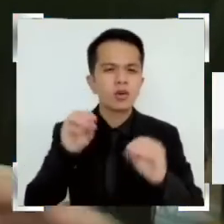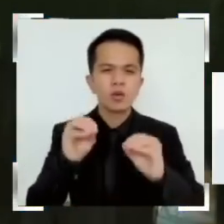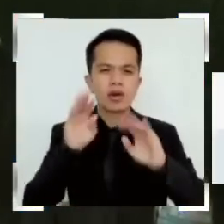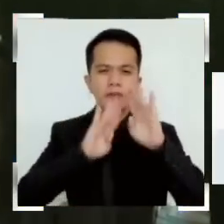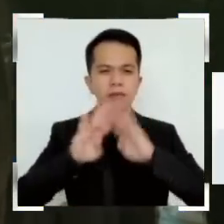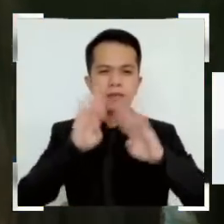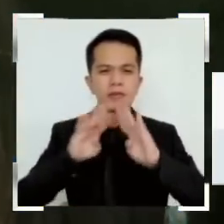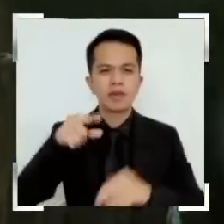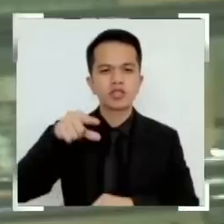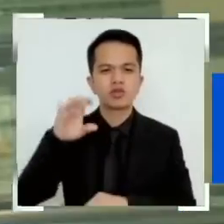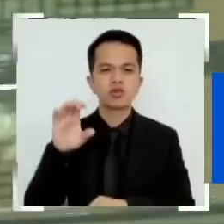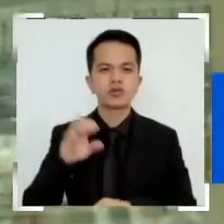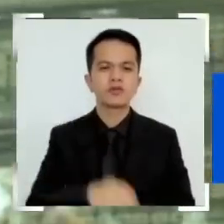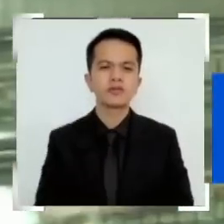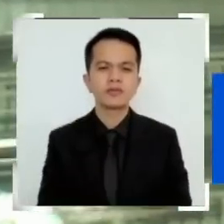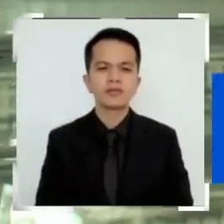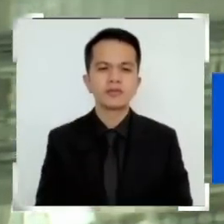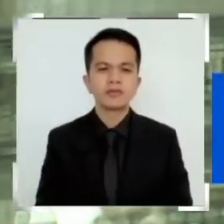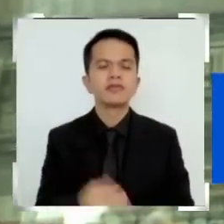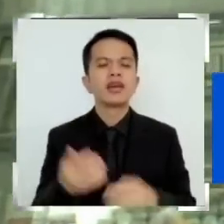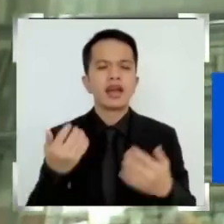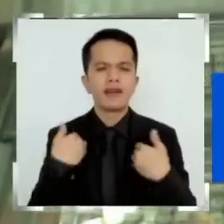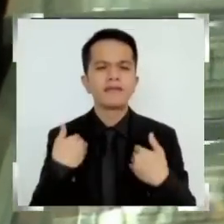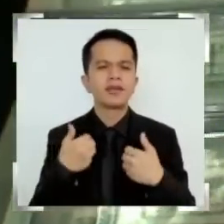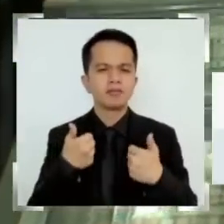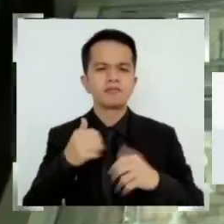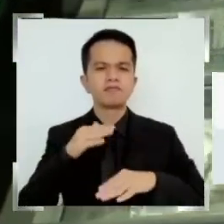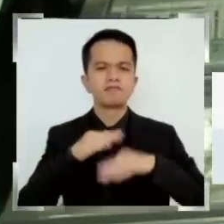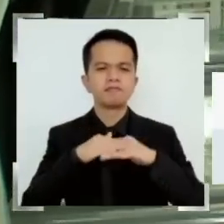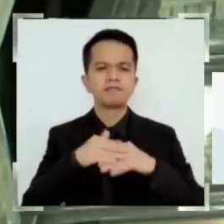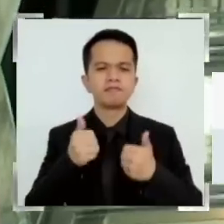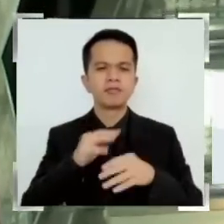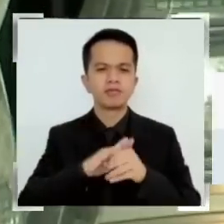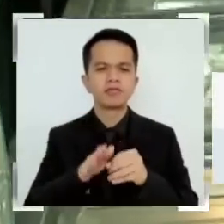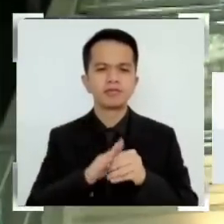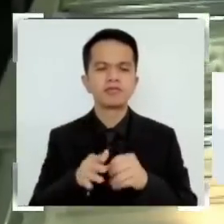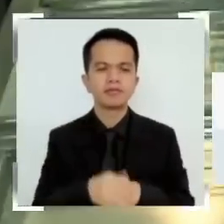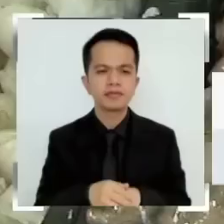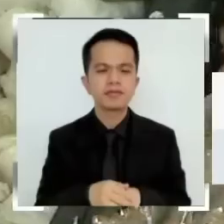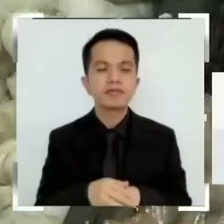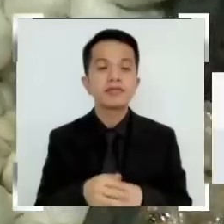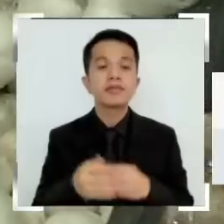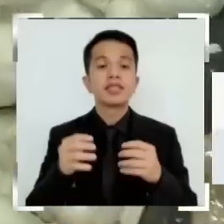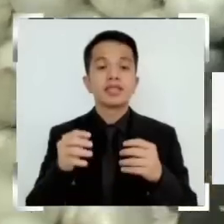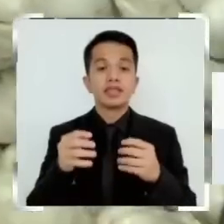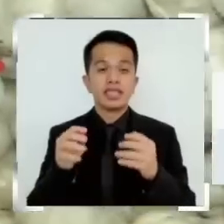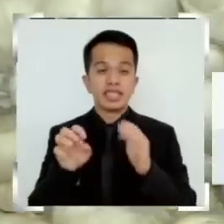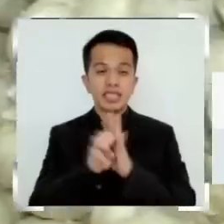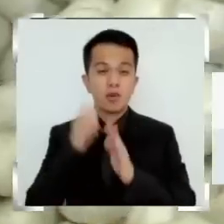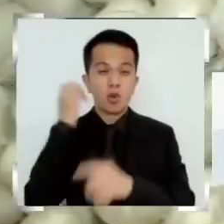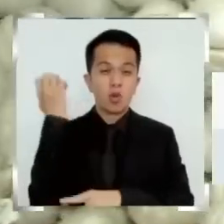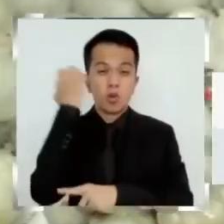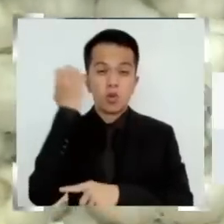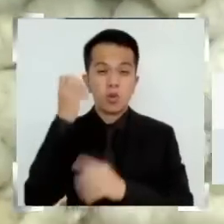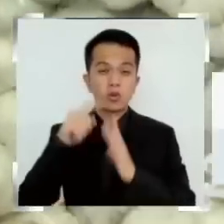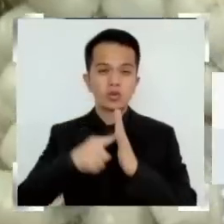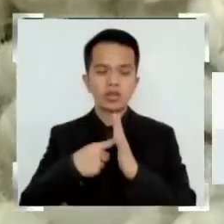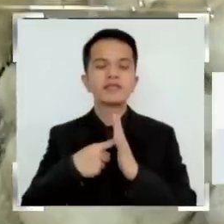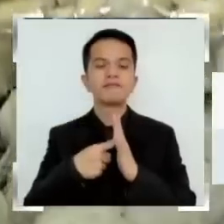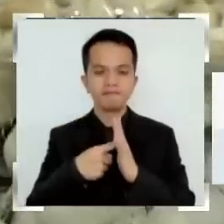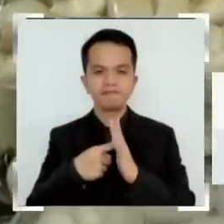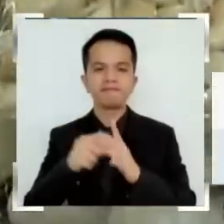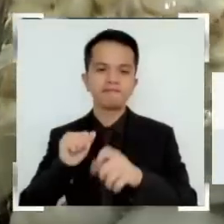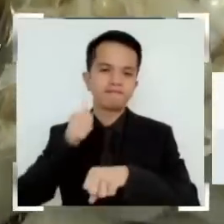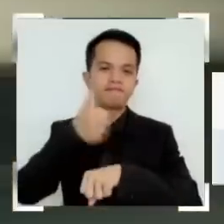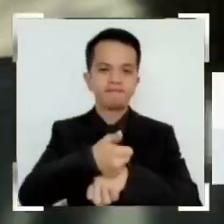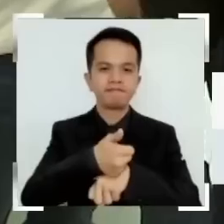are prepared, we have enough. Sakaling magdeklara ang LGU ng state of calamity, sakalang otomatikong ipatutupad doon ang